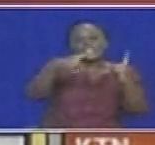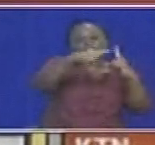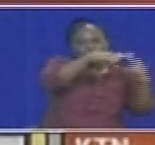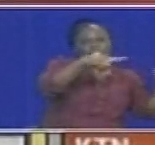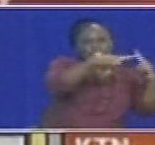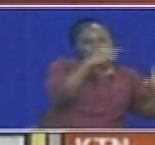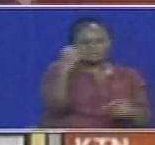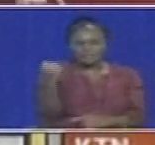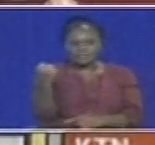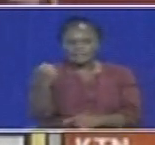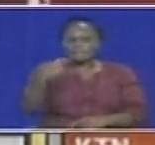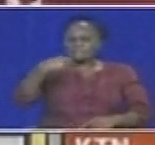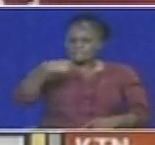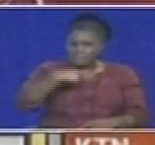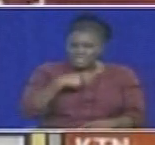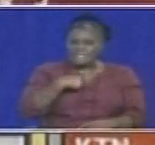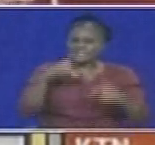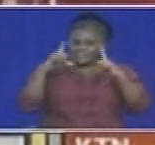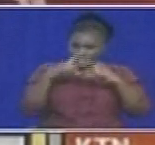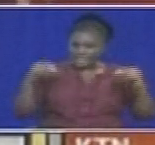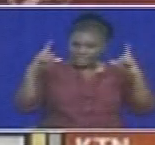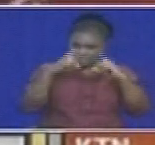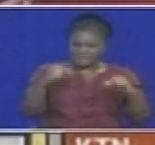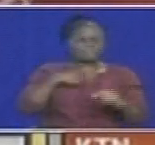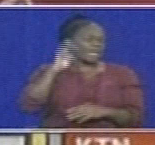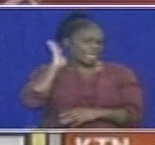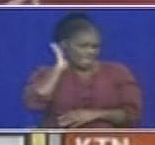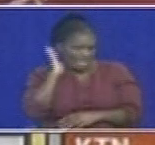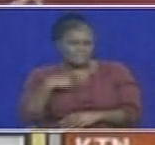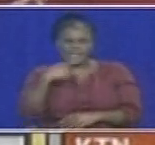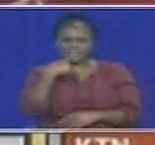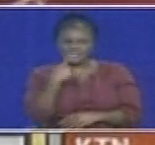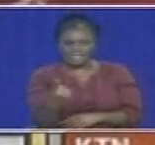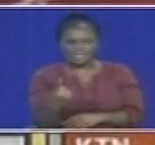hayo. Nasema vile statement ile niliambia ni kushikwa walishikwa.